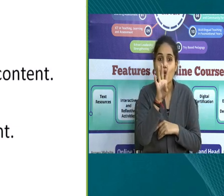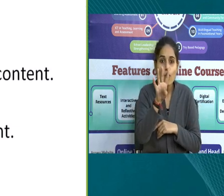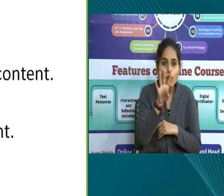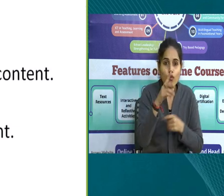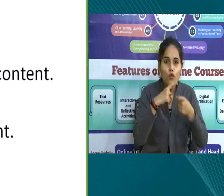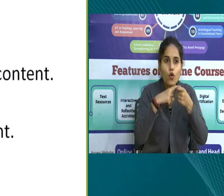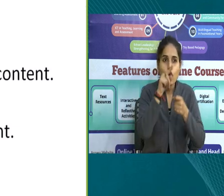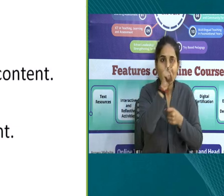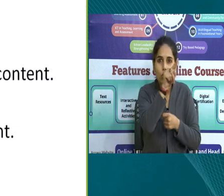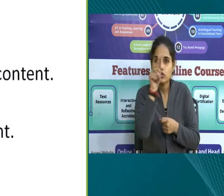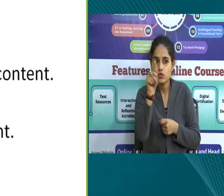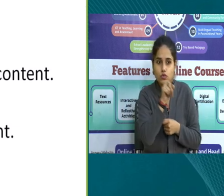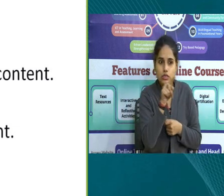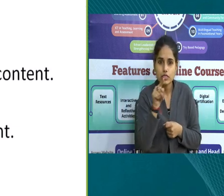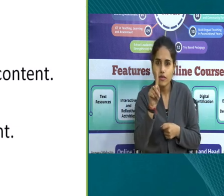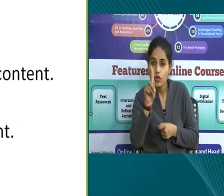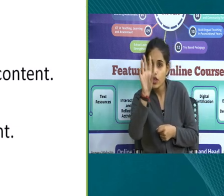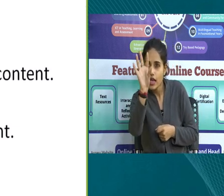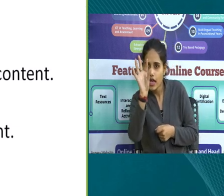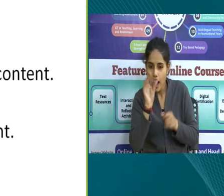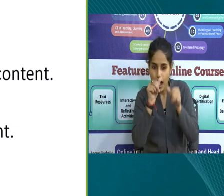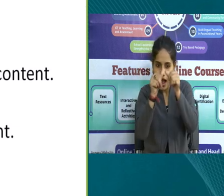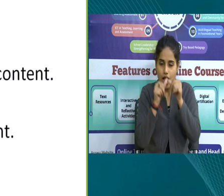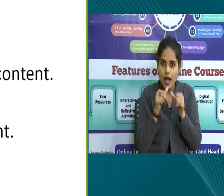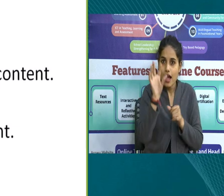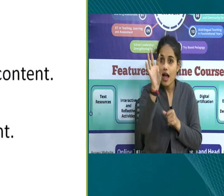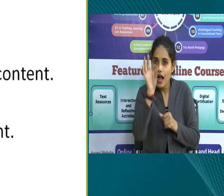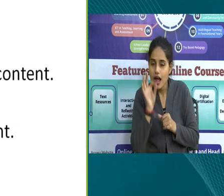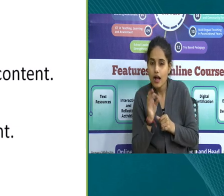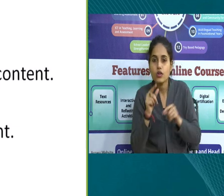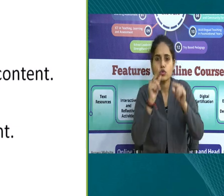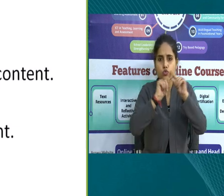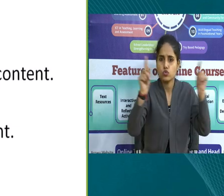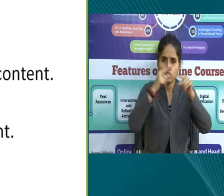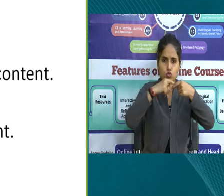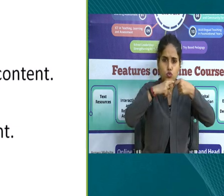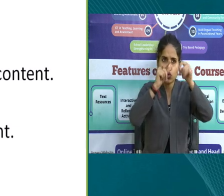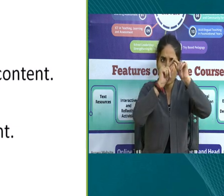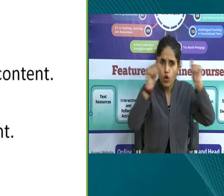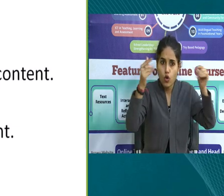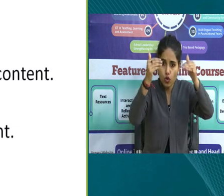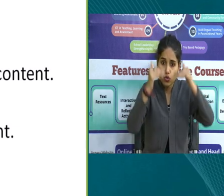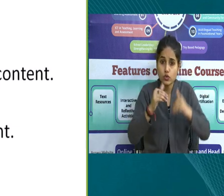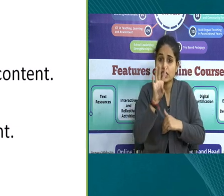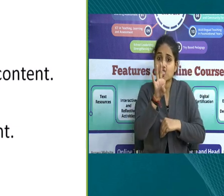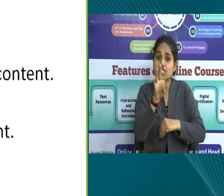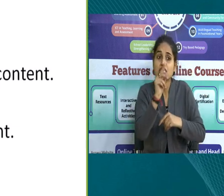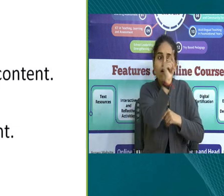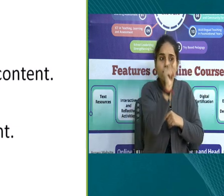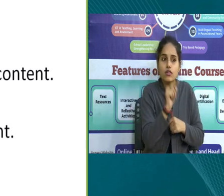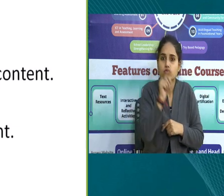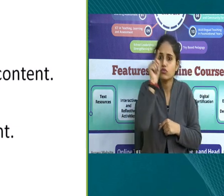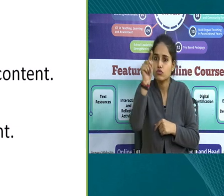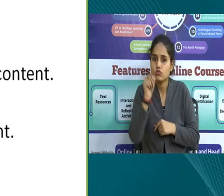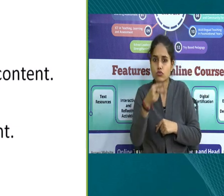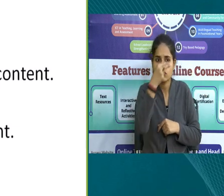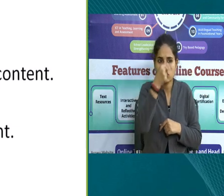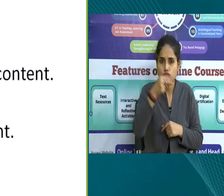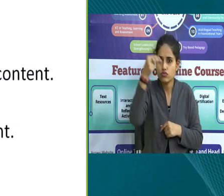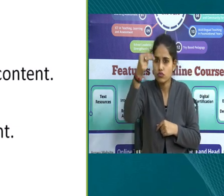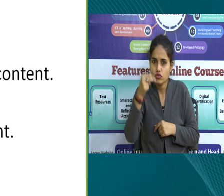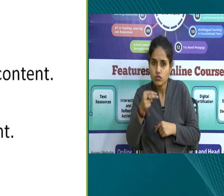दे अबजेक्टिव टाइप कोशिंस दे दे जिससे की वो पढ़ सकें आराम से समझ सकें और वर्किंग मॉडल्स का यूज कर सकें तो